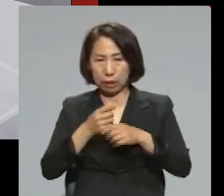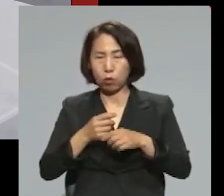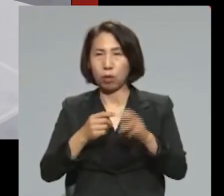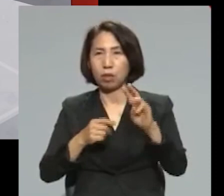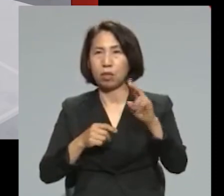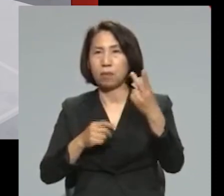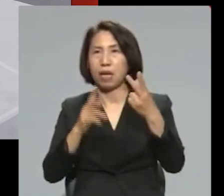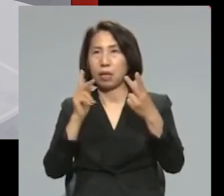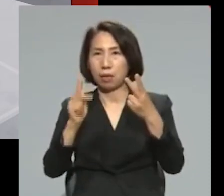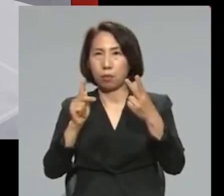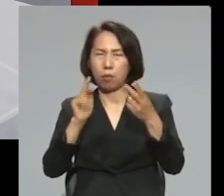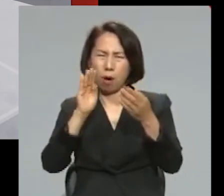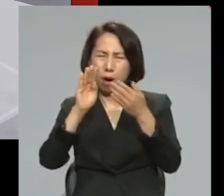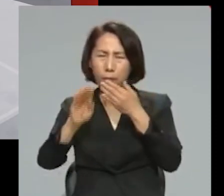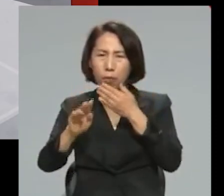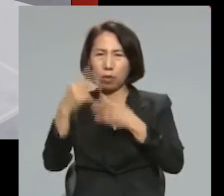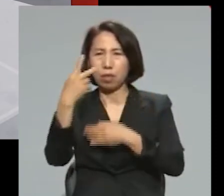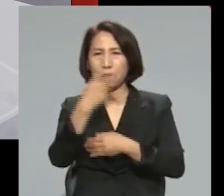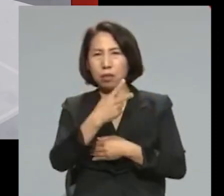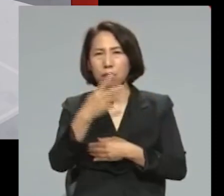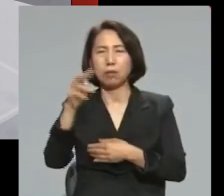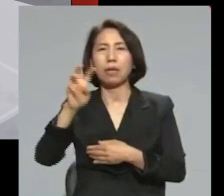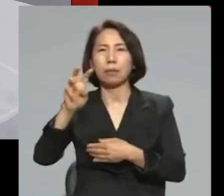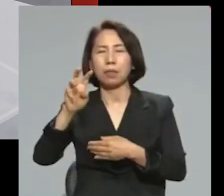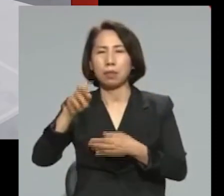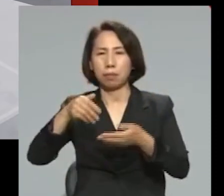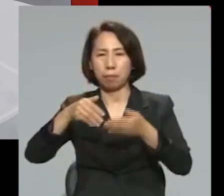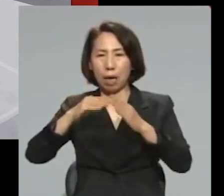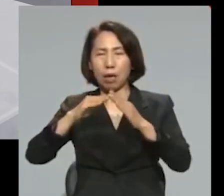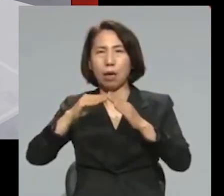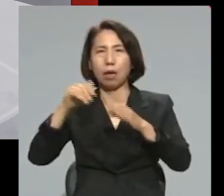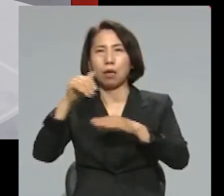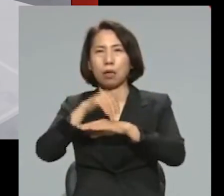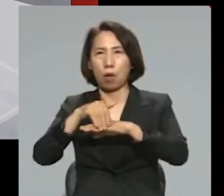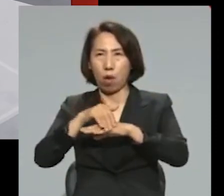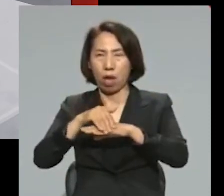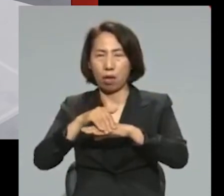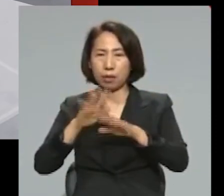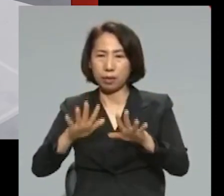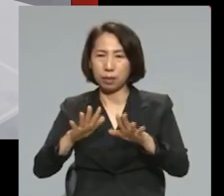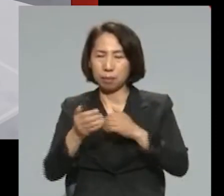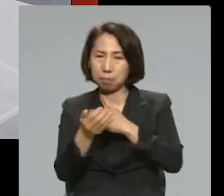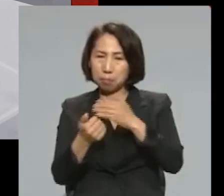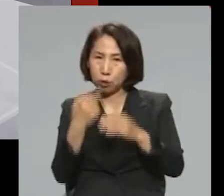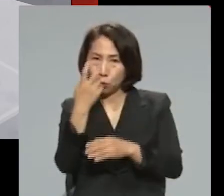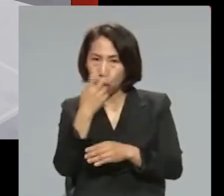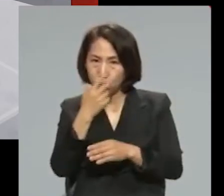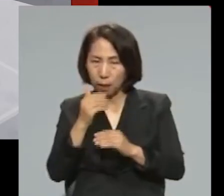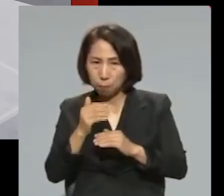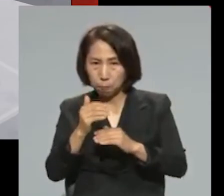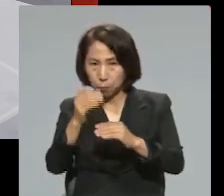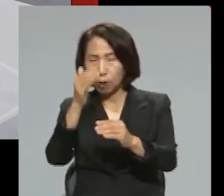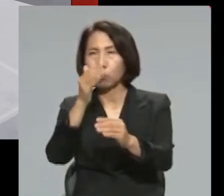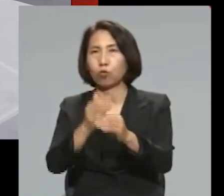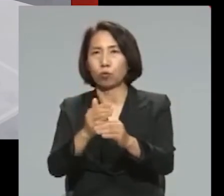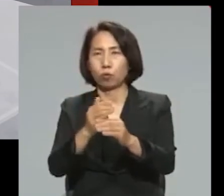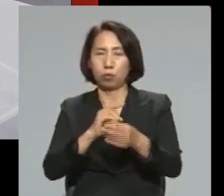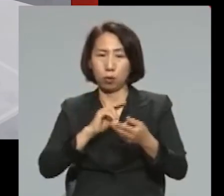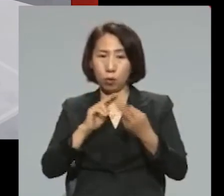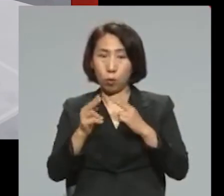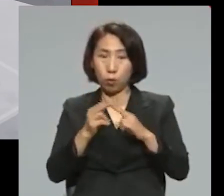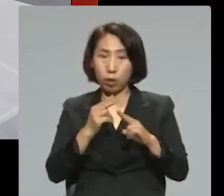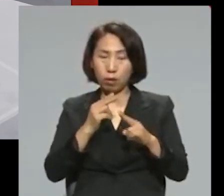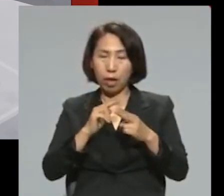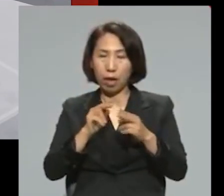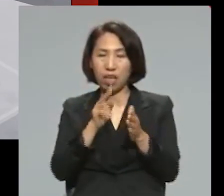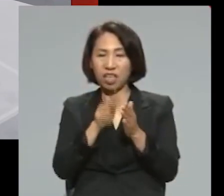개통을 목적으로 되어 있습니다. 현재는 사전 타당성 조사가 진행 중에 있습니다. 고령의 역사가 건립되는